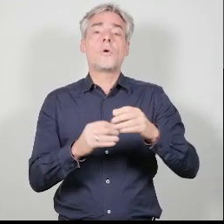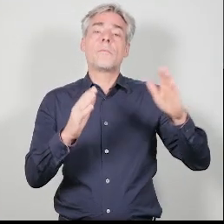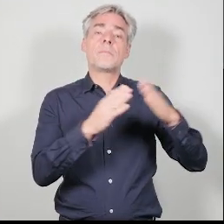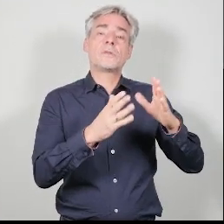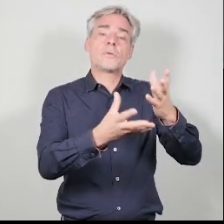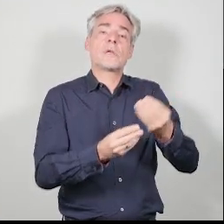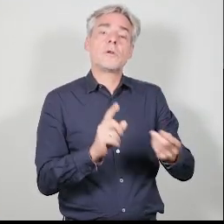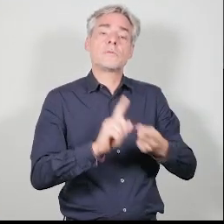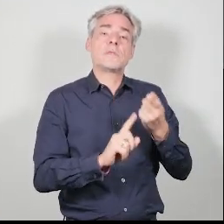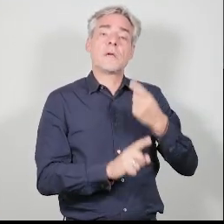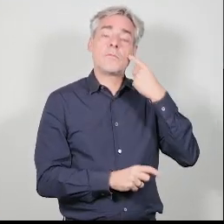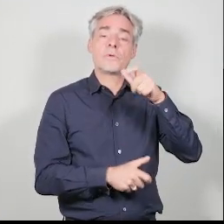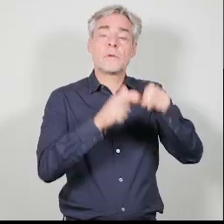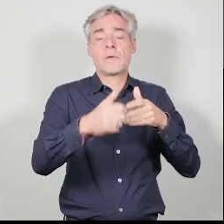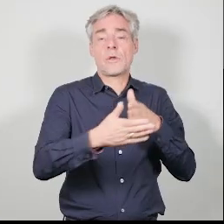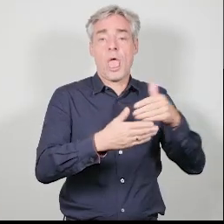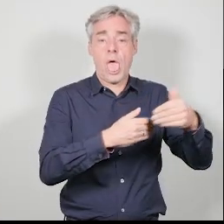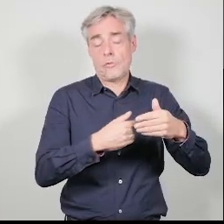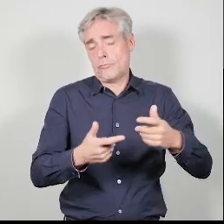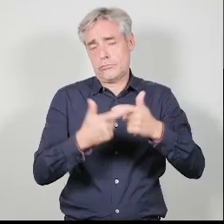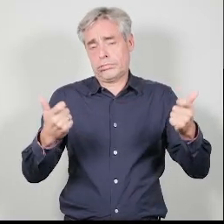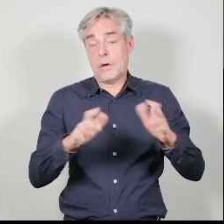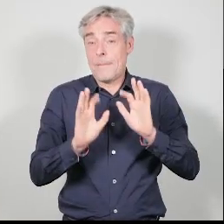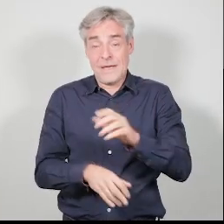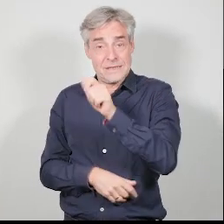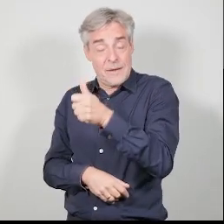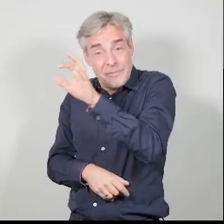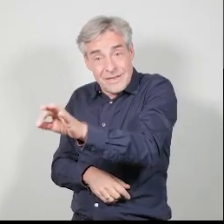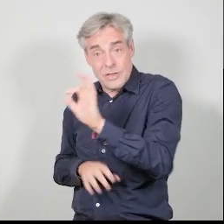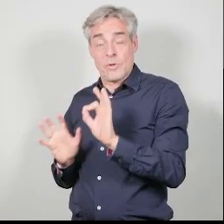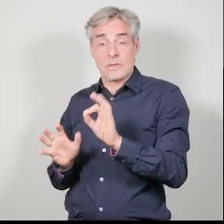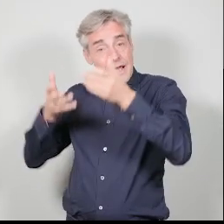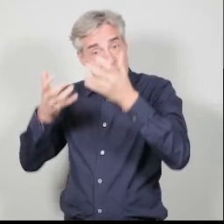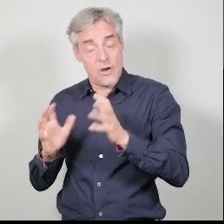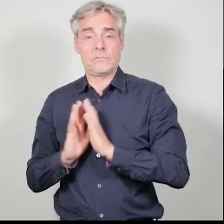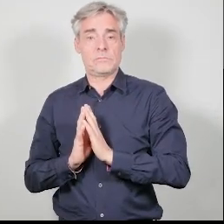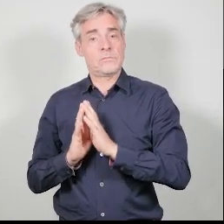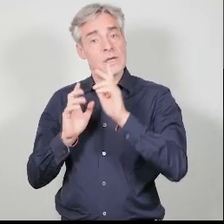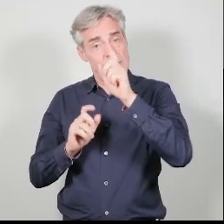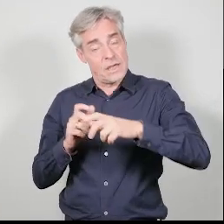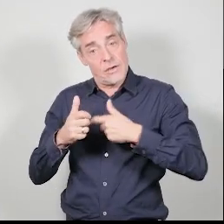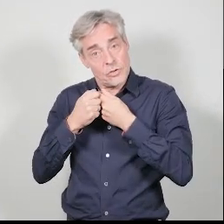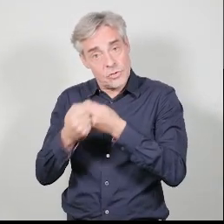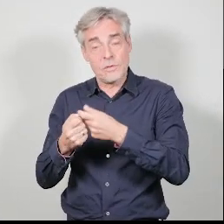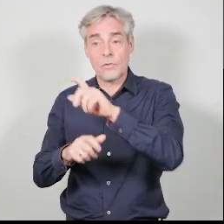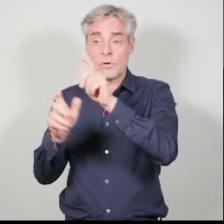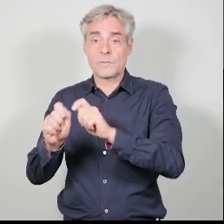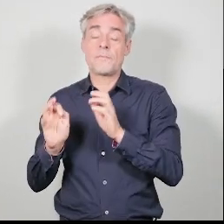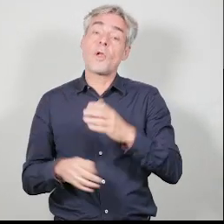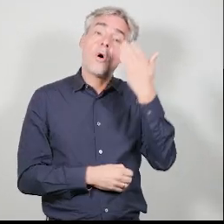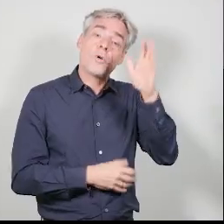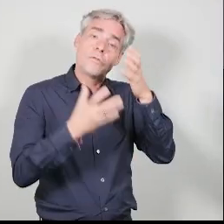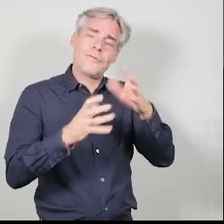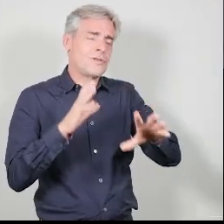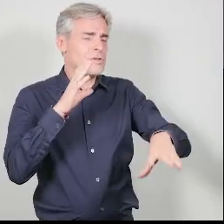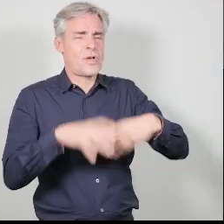en situation de handicap ou autres. Mais elles font ce choix-là et elles le souhaitent, et c'est le choix du quotidien. D'autres, au contraire, font le choix